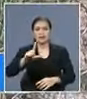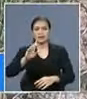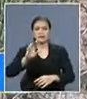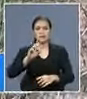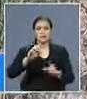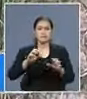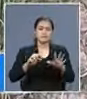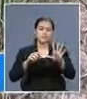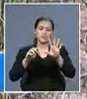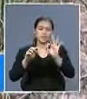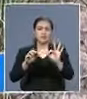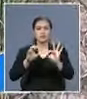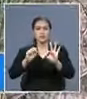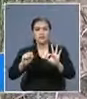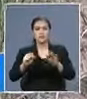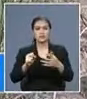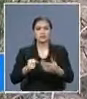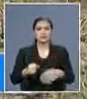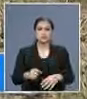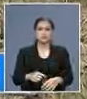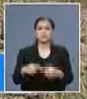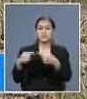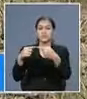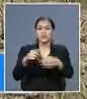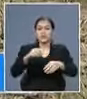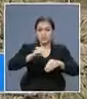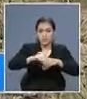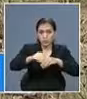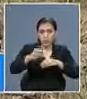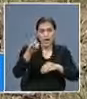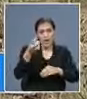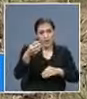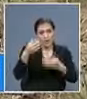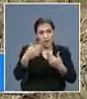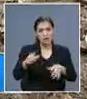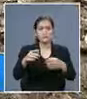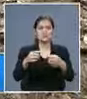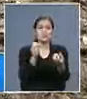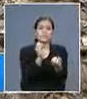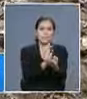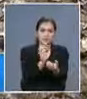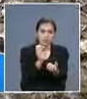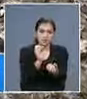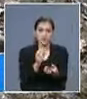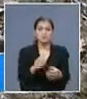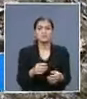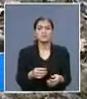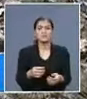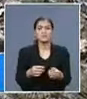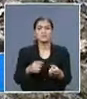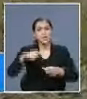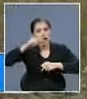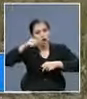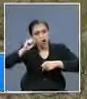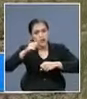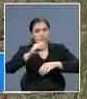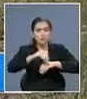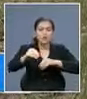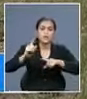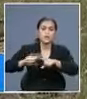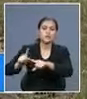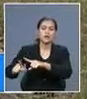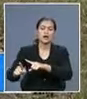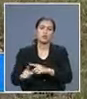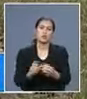รองลงมาเป็นพืชไร่อย่างเช่นไร่อ้อยนะครับเกษตรกรก็ได้รับความเดือดร้อนจำนวนทั้งสิ้น128000กว่าราย